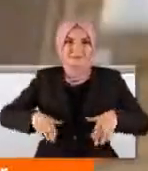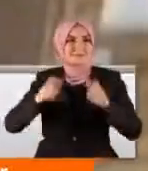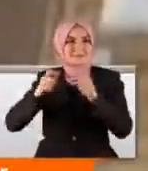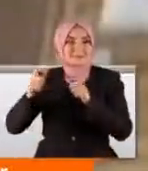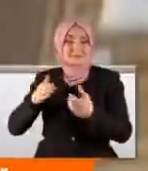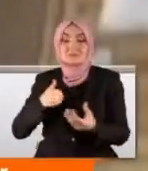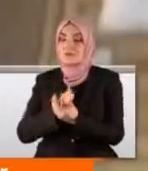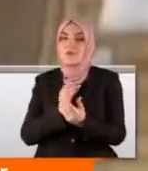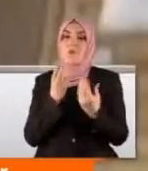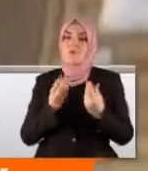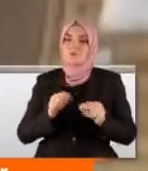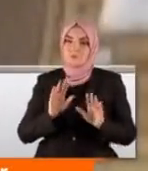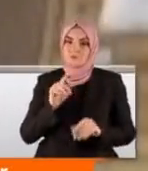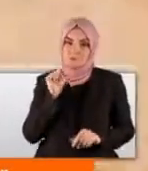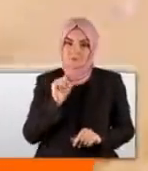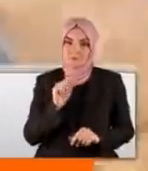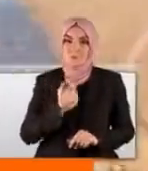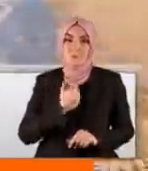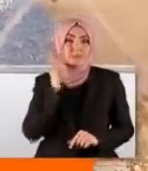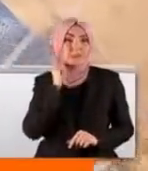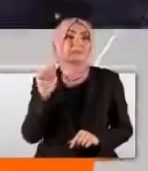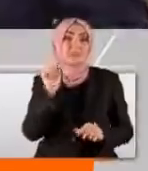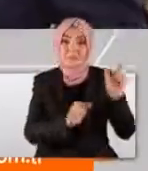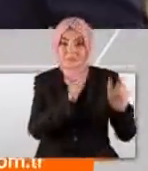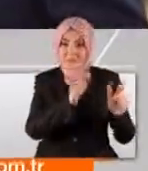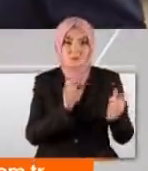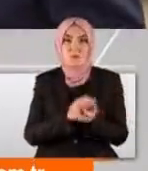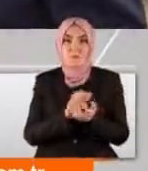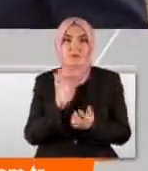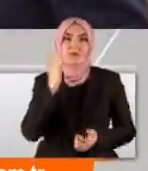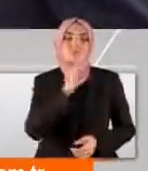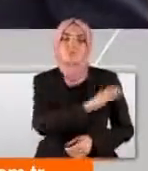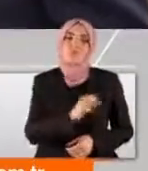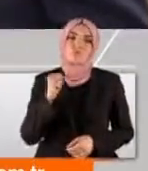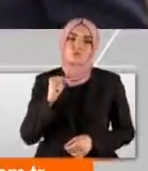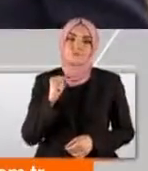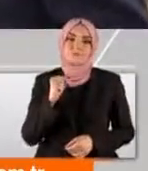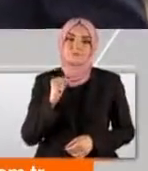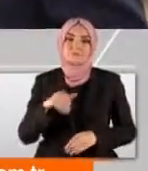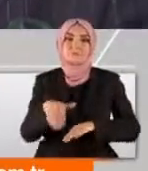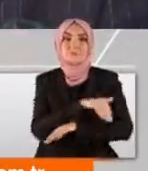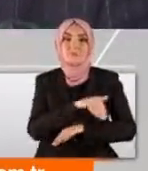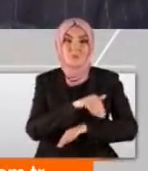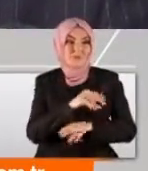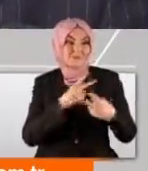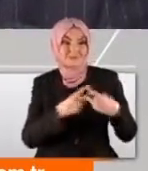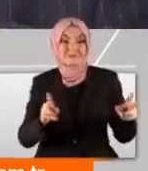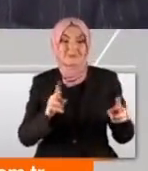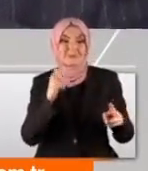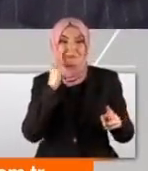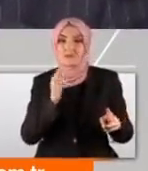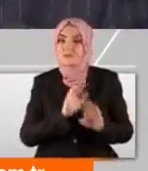gerekiyor. Kurallara uymayanların köpeklerine el konulabilecek. Sokağa salıverilmeyi de para cezasıyla cezalandırıyoruz. Sokaktaki bir